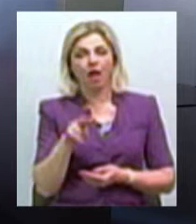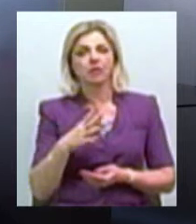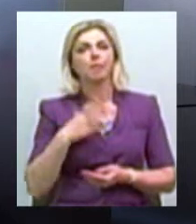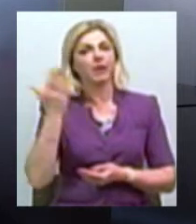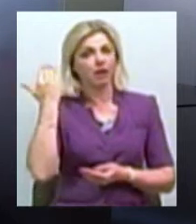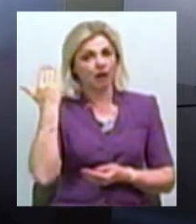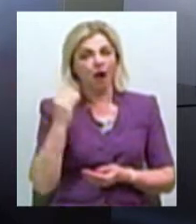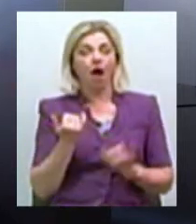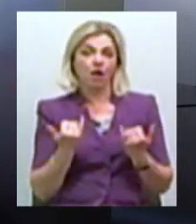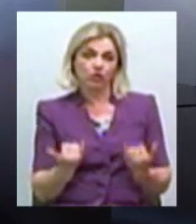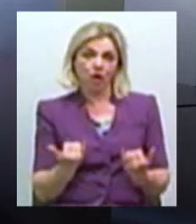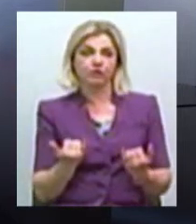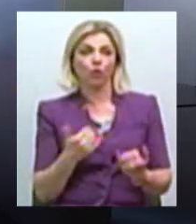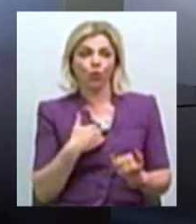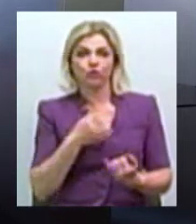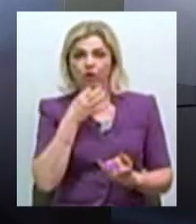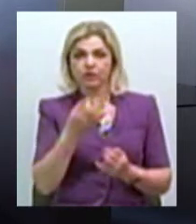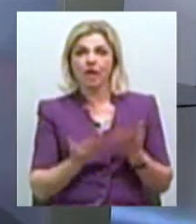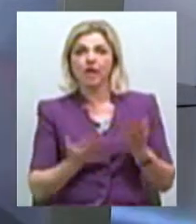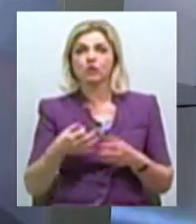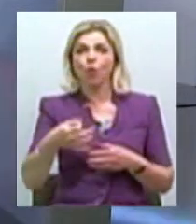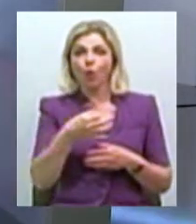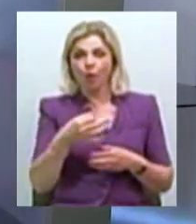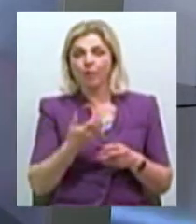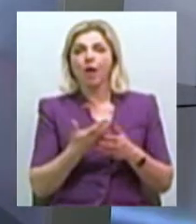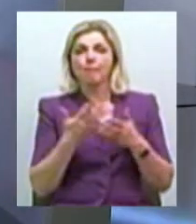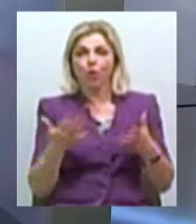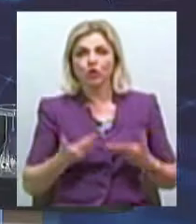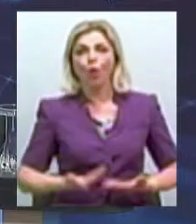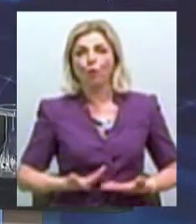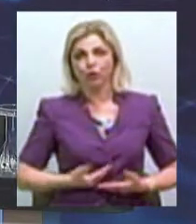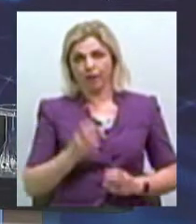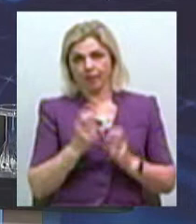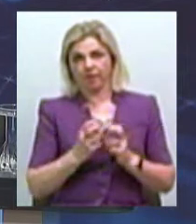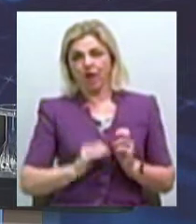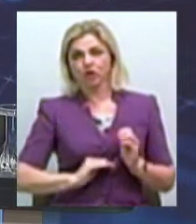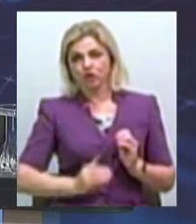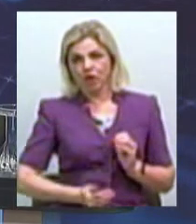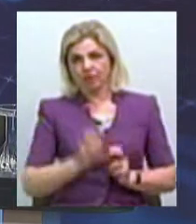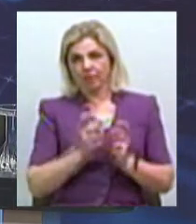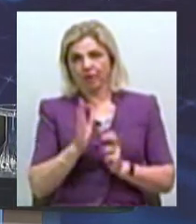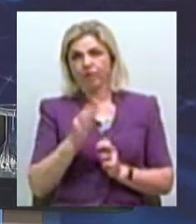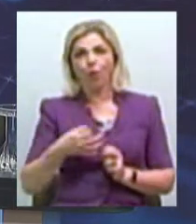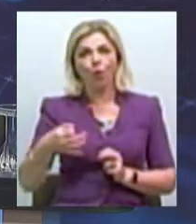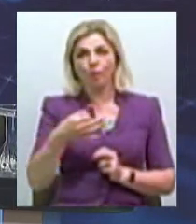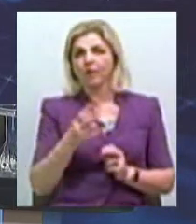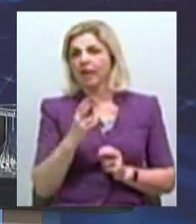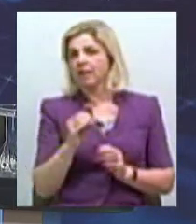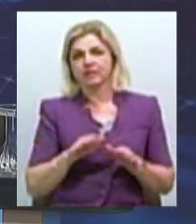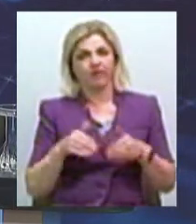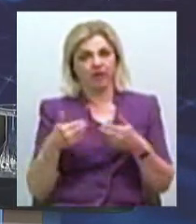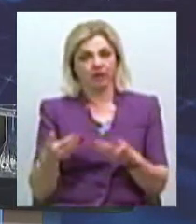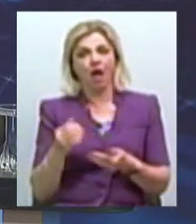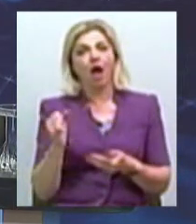більш такі, але я хочу сказати, якщо це область, то це більш комунальні підприємства. Приватні підприємства по області практично не звертаються. Ну а